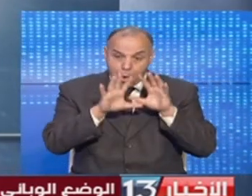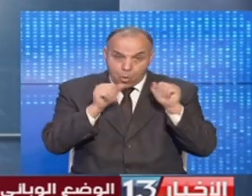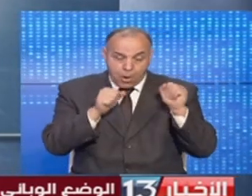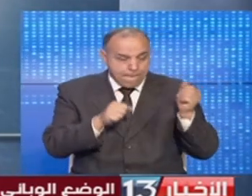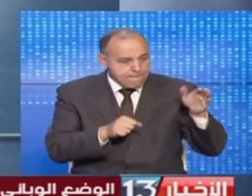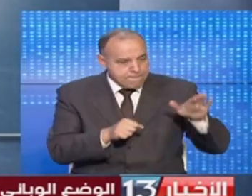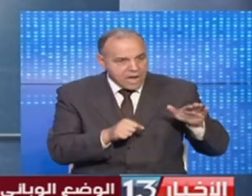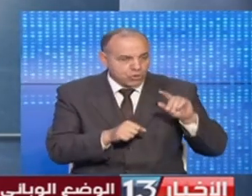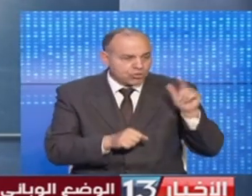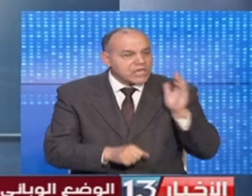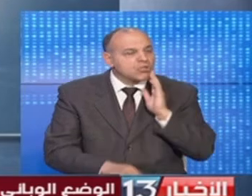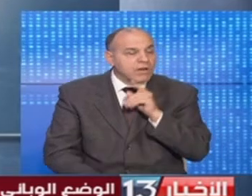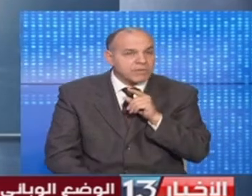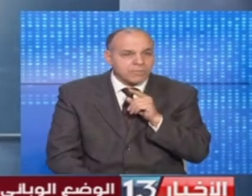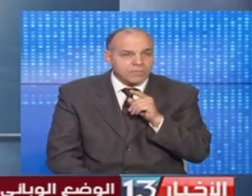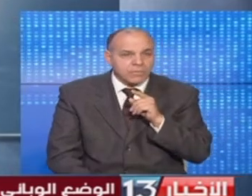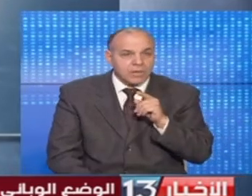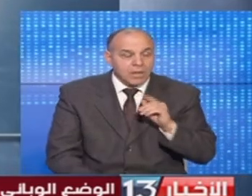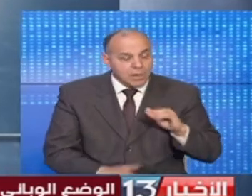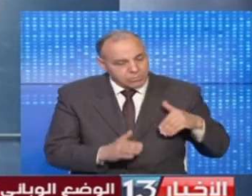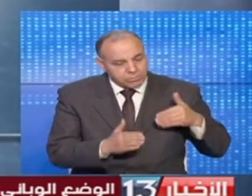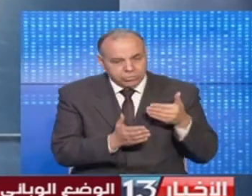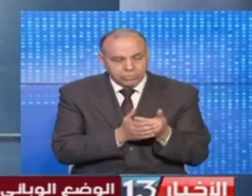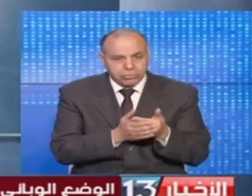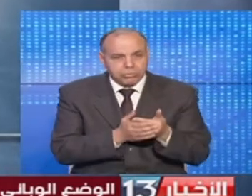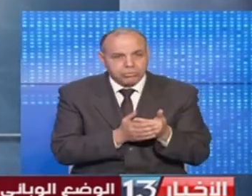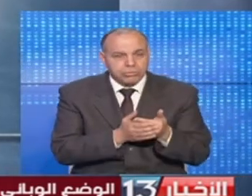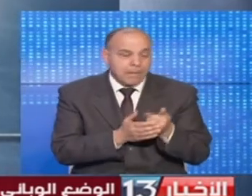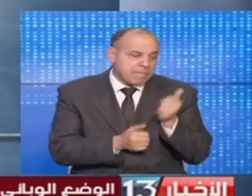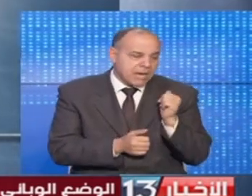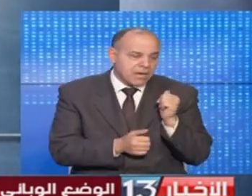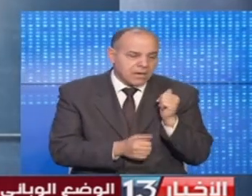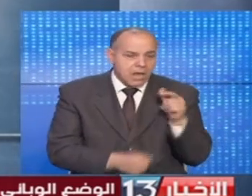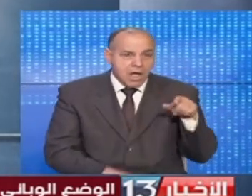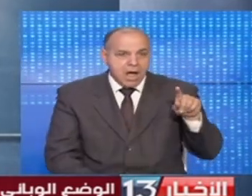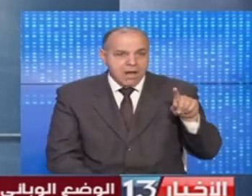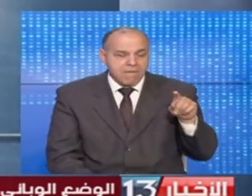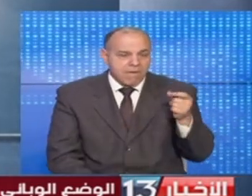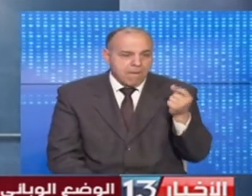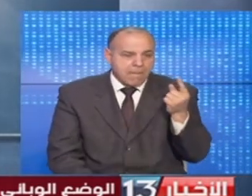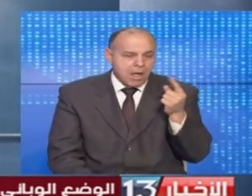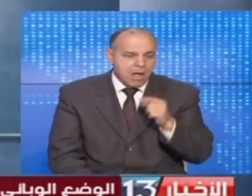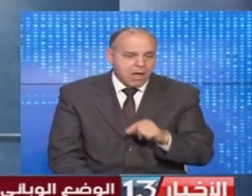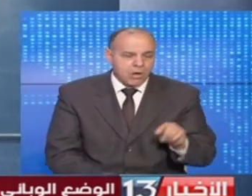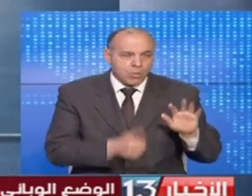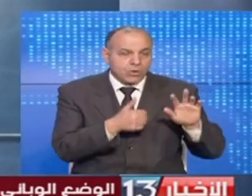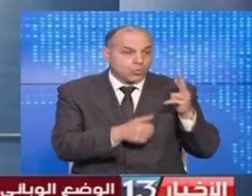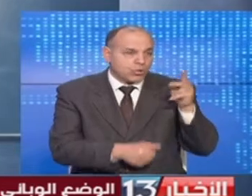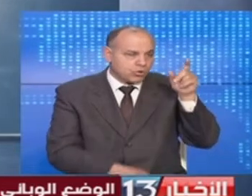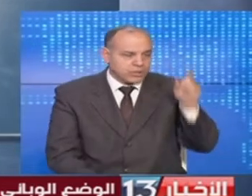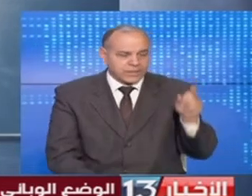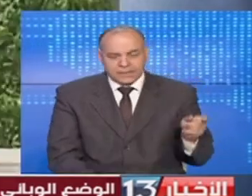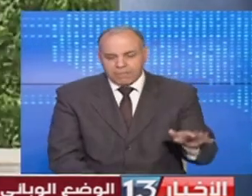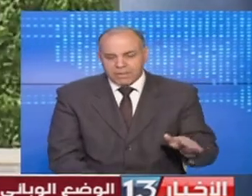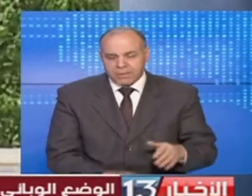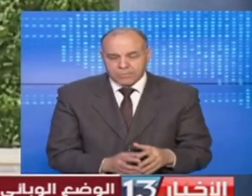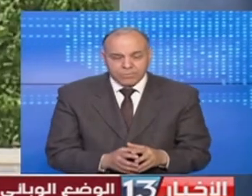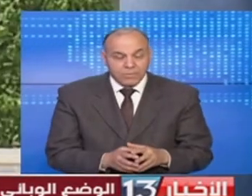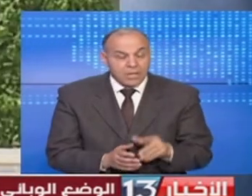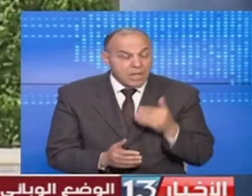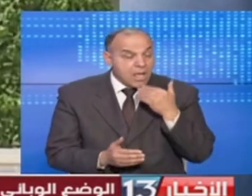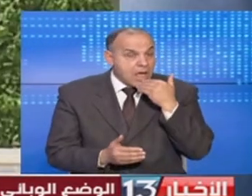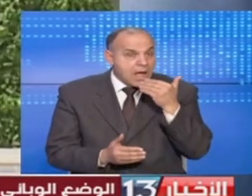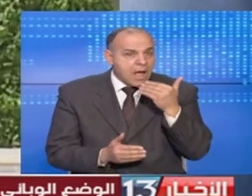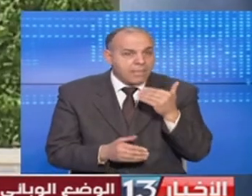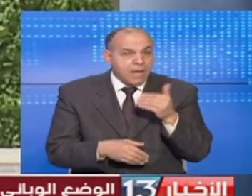وفيات شهر جانفي والى غايه تاريخ الامس الفا ومائه واثنين وستين حاله وفاه وفي